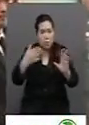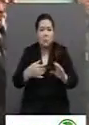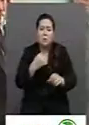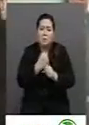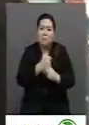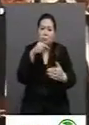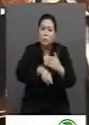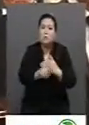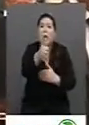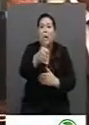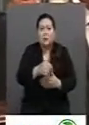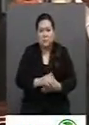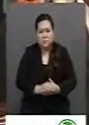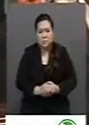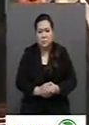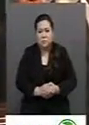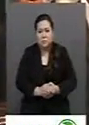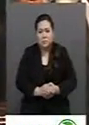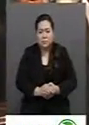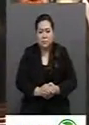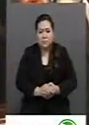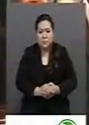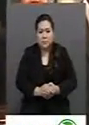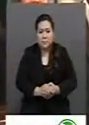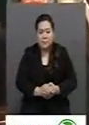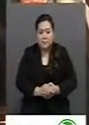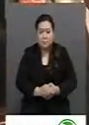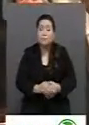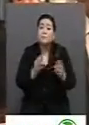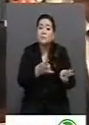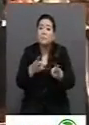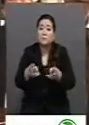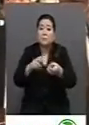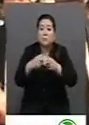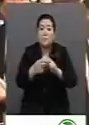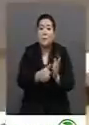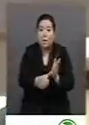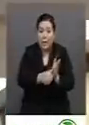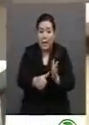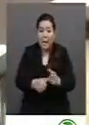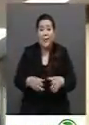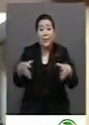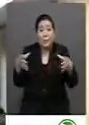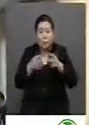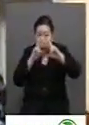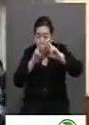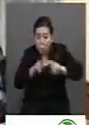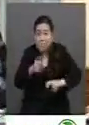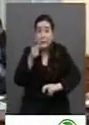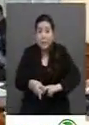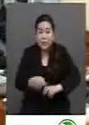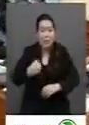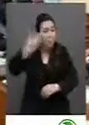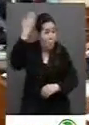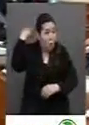ไรแบบนี้ ส่วนเรื่องแนวทางการแก้ปัญหานะคะจริงๆแล้วเนี่ยทีมล่าความจริงเราเคยนำเสนอรายงานไปตั้